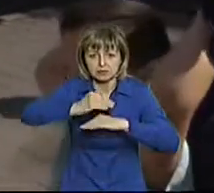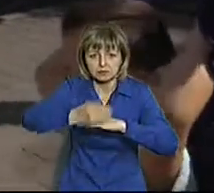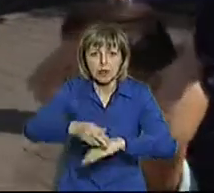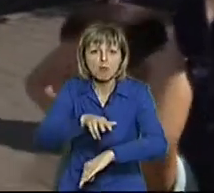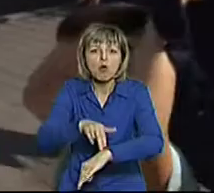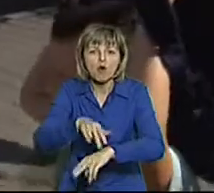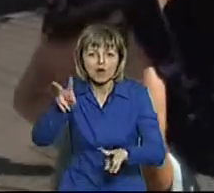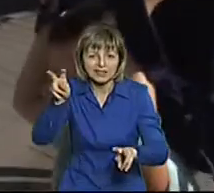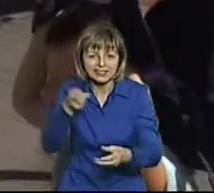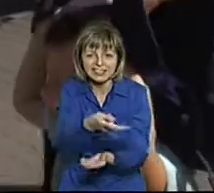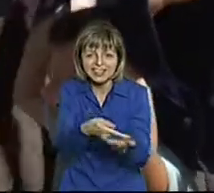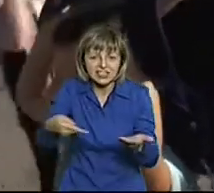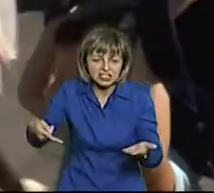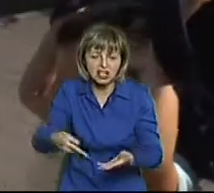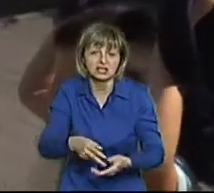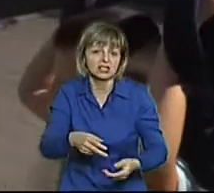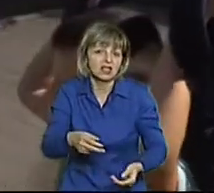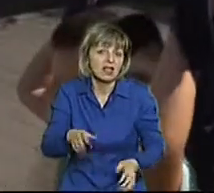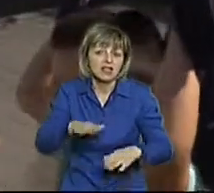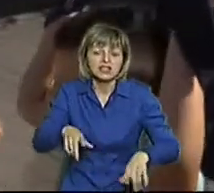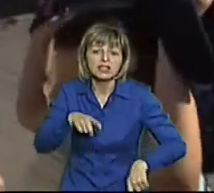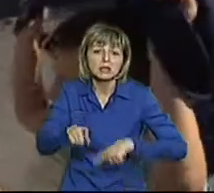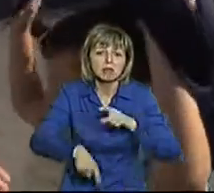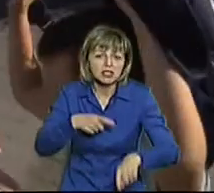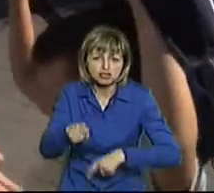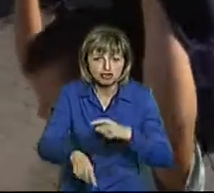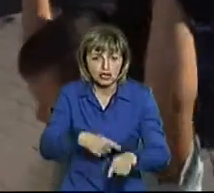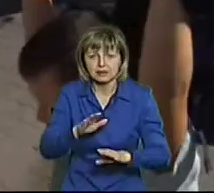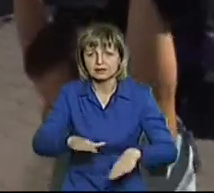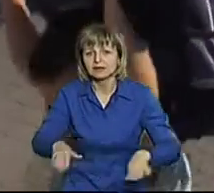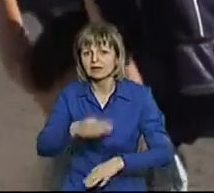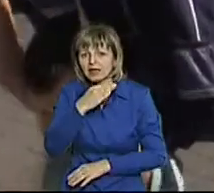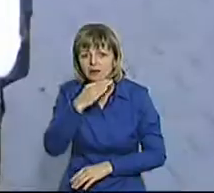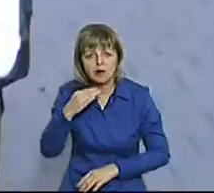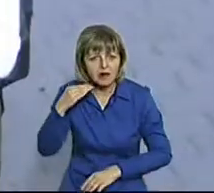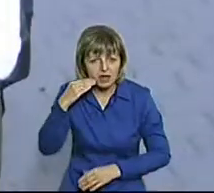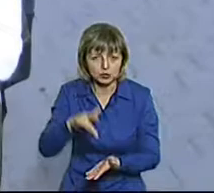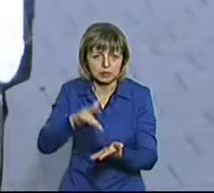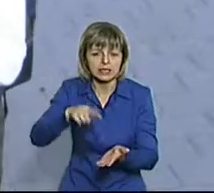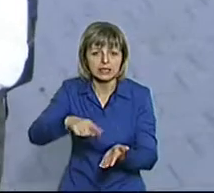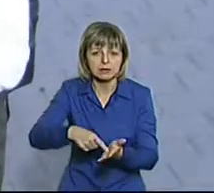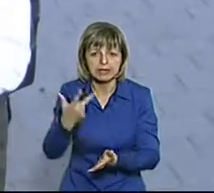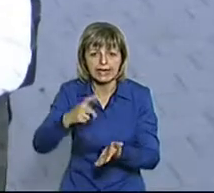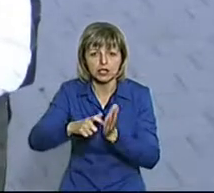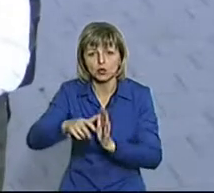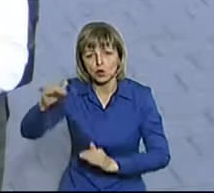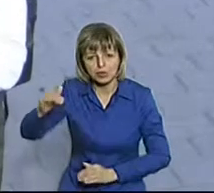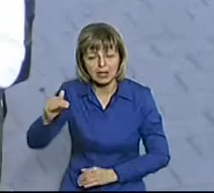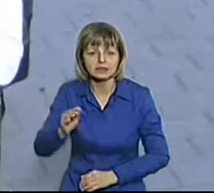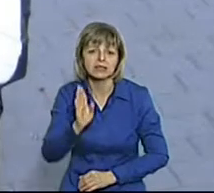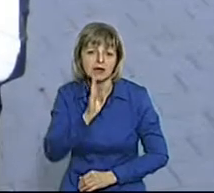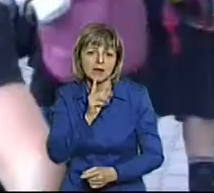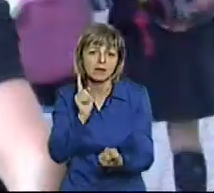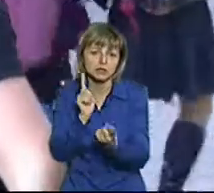мало що значить. Бо діти біжать, машин дуже багато, центр міста. Третьокласника Яна Олексіївця зі